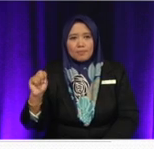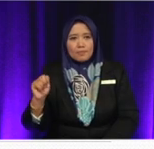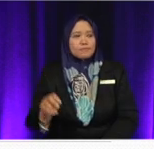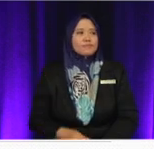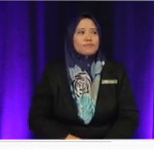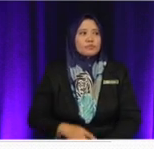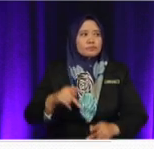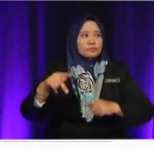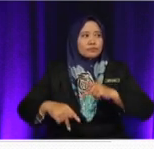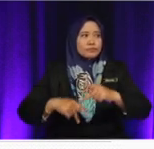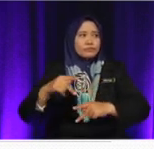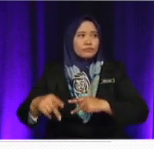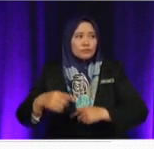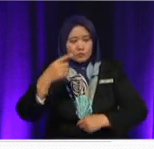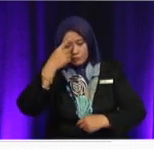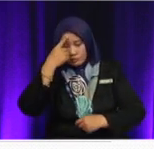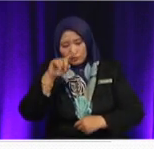menyelesaikan konflik yang berlaku.